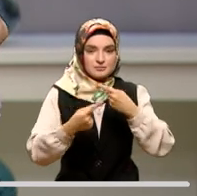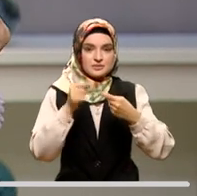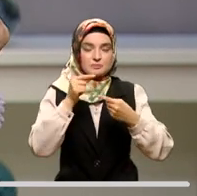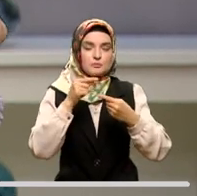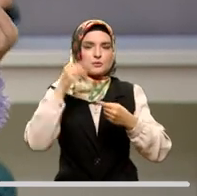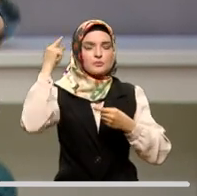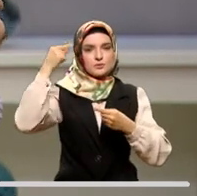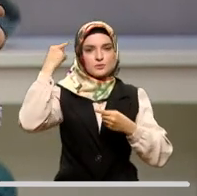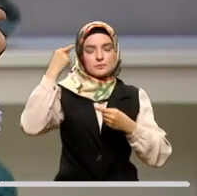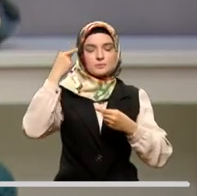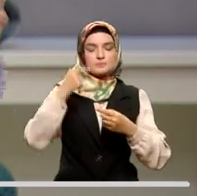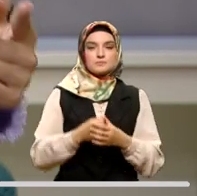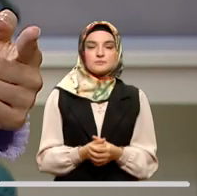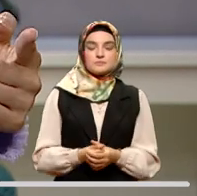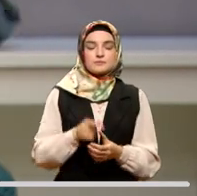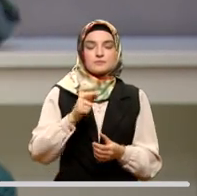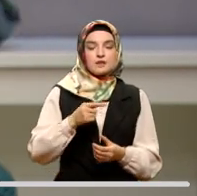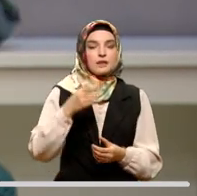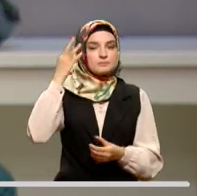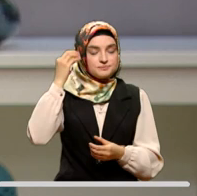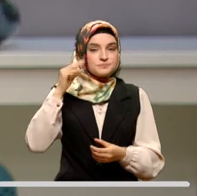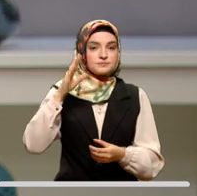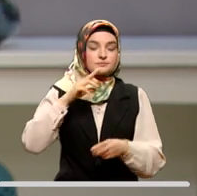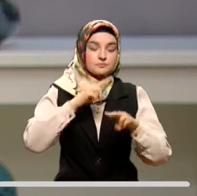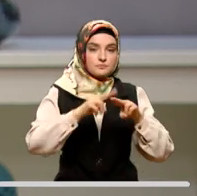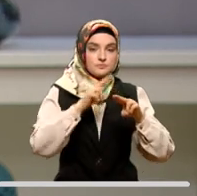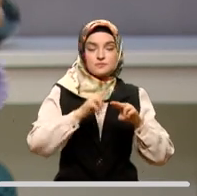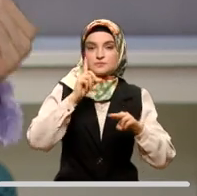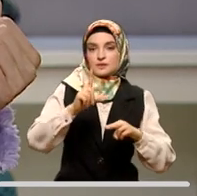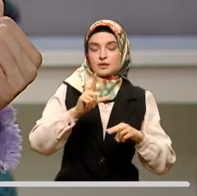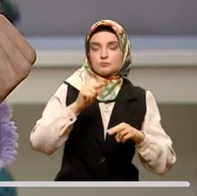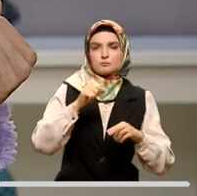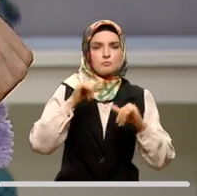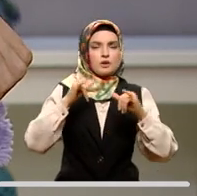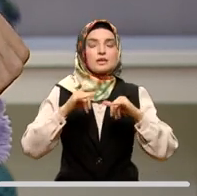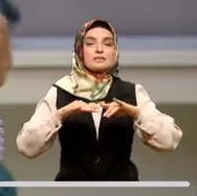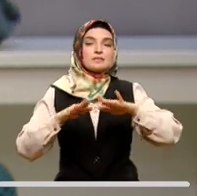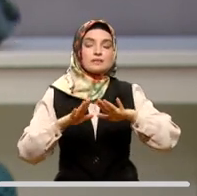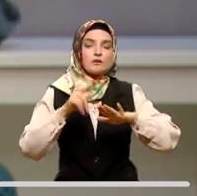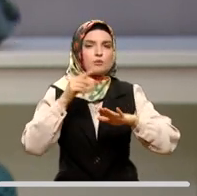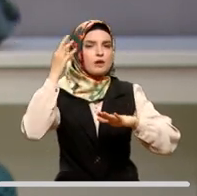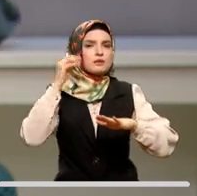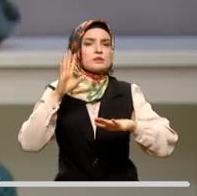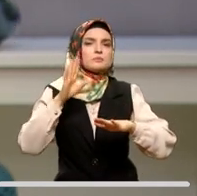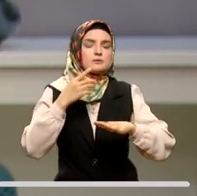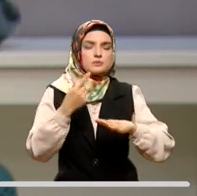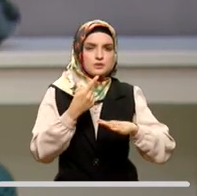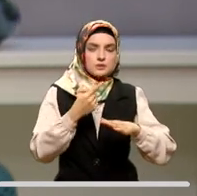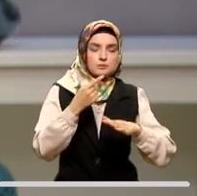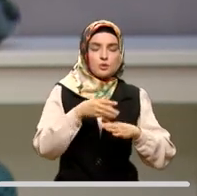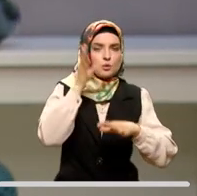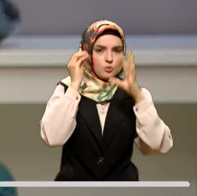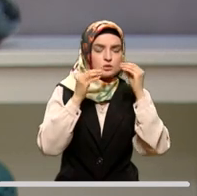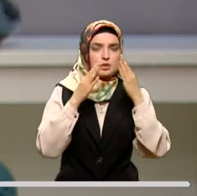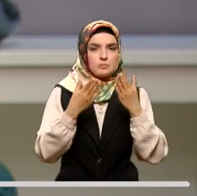önce de dedik ya yine anlamlandıramasa da öğretmemiz lazım. Ama bu aynı şey değil değil mi? Şimdi orada anlamlandıramadığımız şey belki hani süpane kediniz öğreniyoruz ama ne